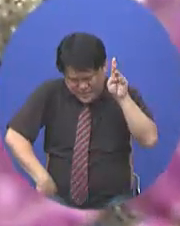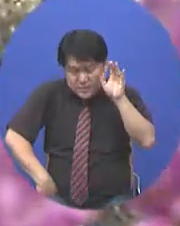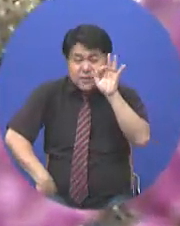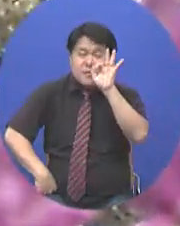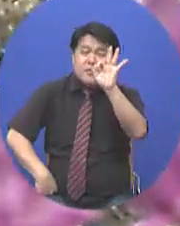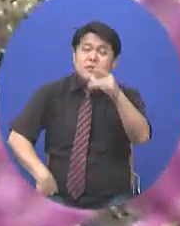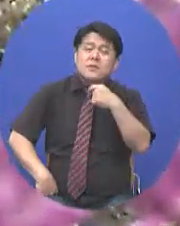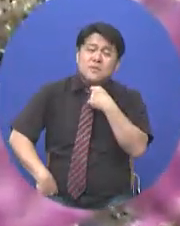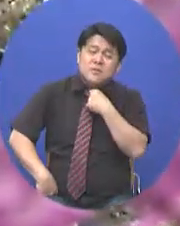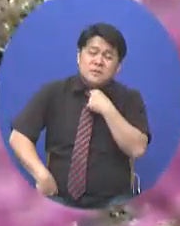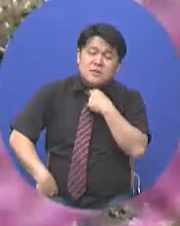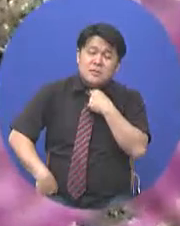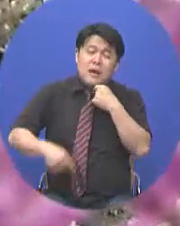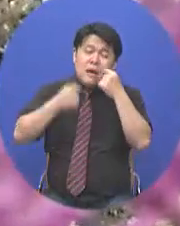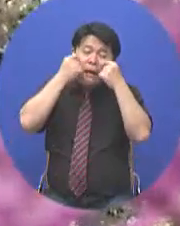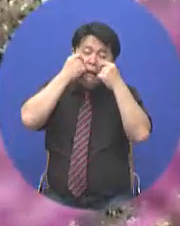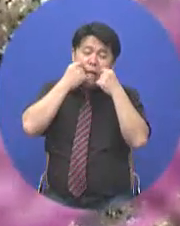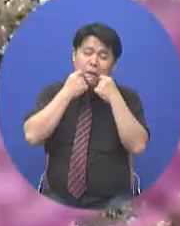날마다